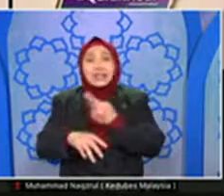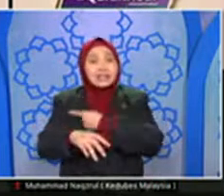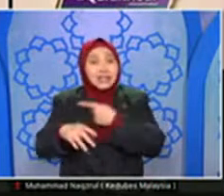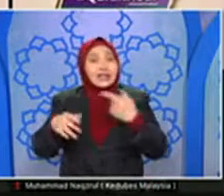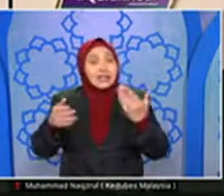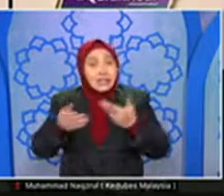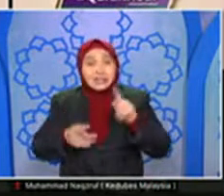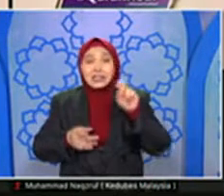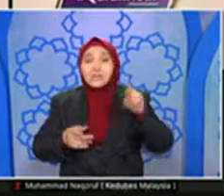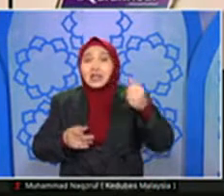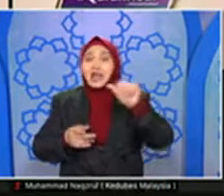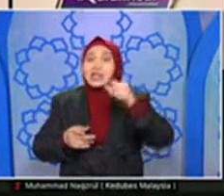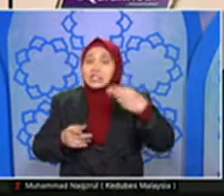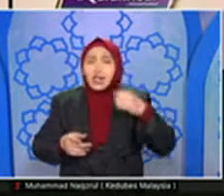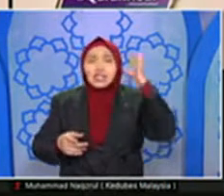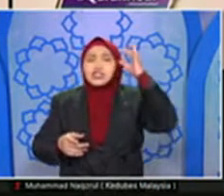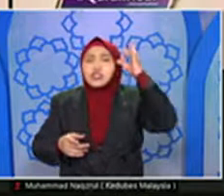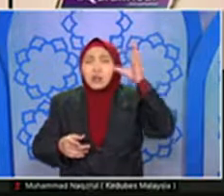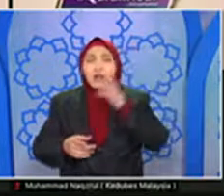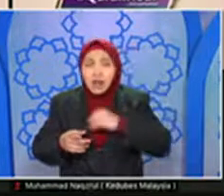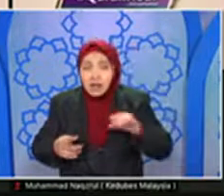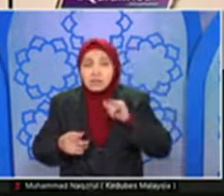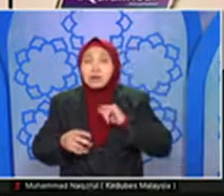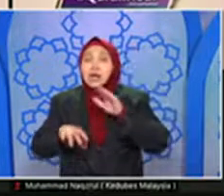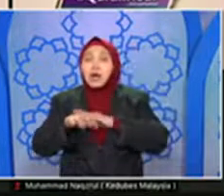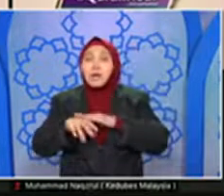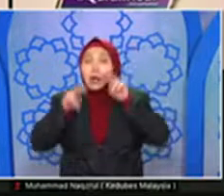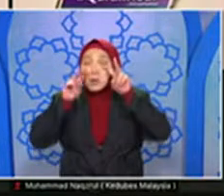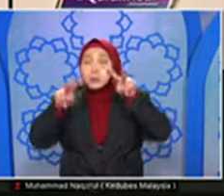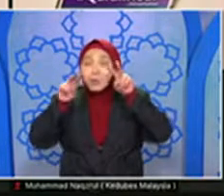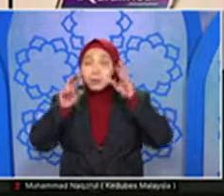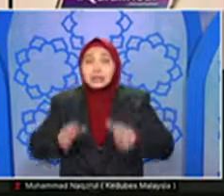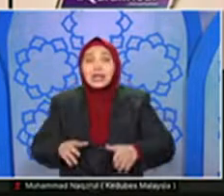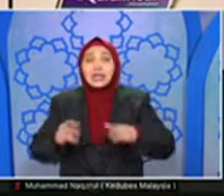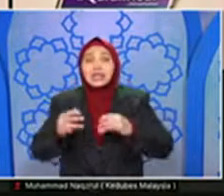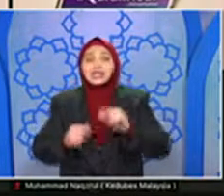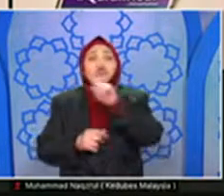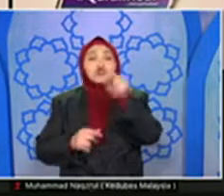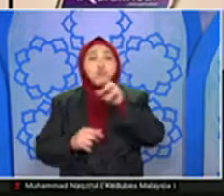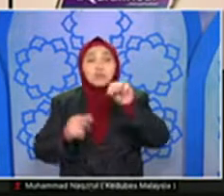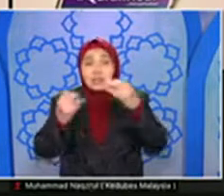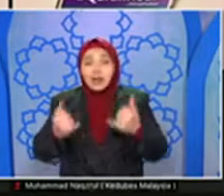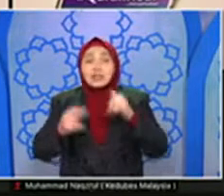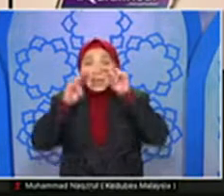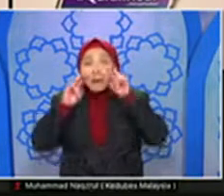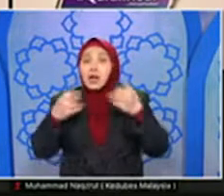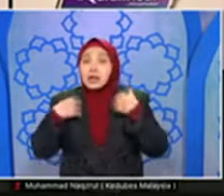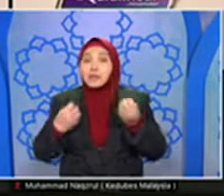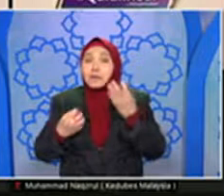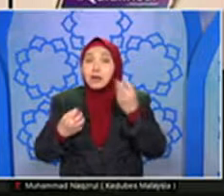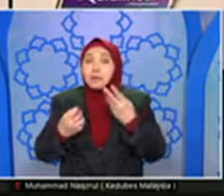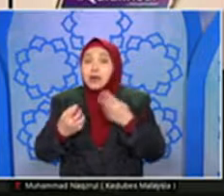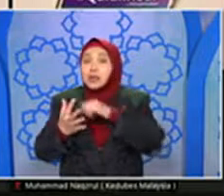TV Al Hijrah, insya-Allah. Dan juga kepada penonton-penonton di talian Zoom sekarang, saya ada nampak beberapa daripada